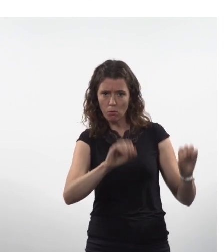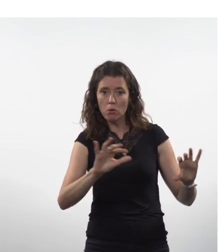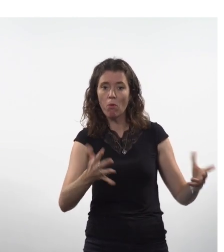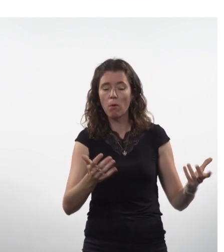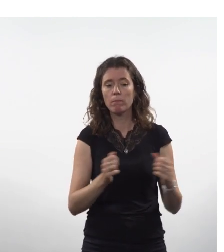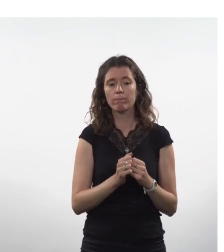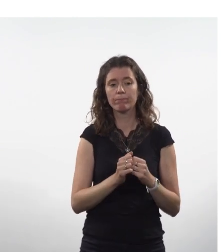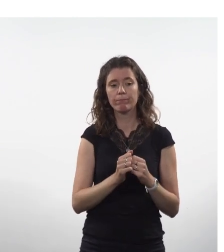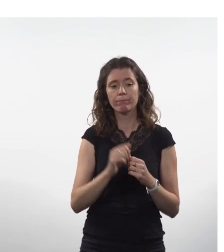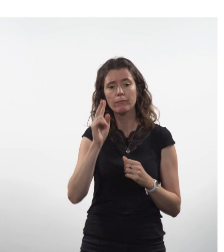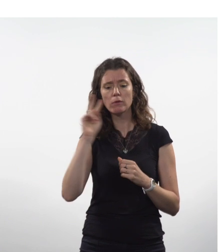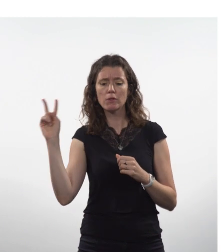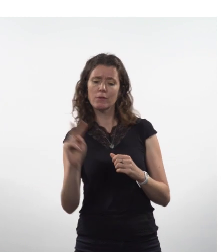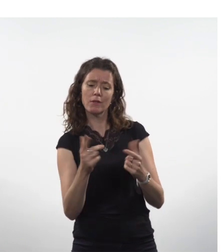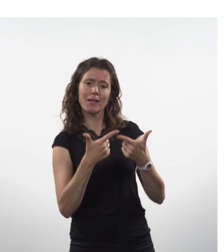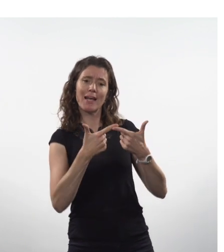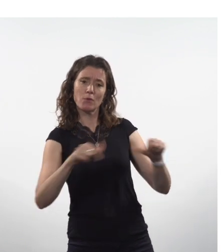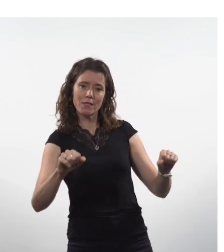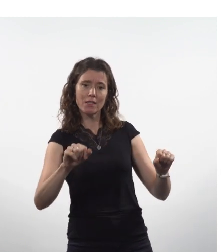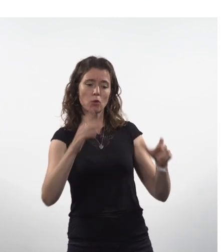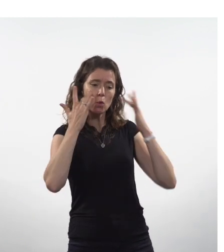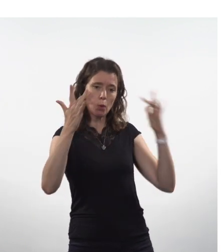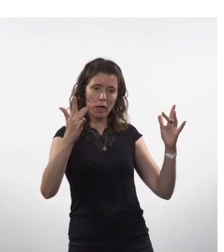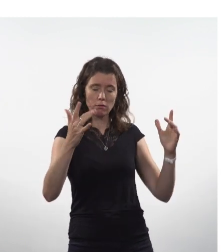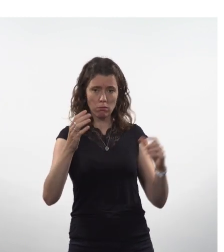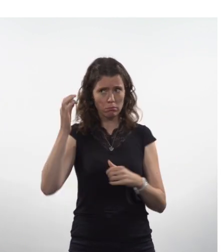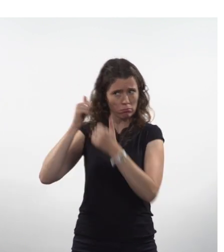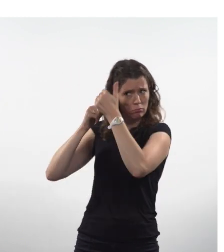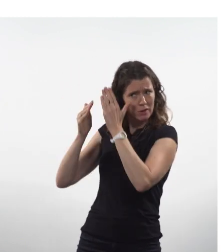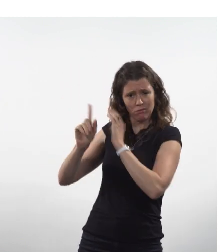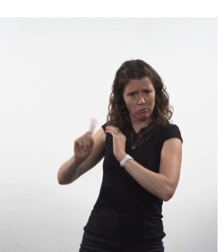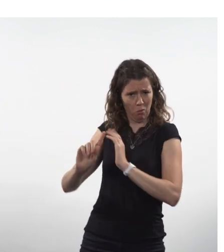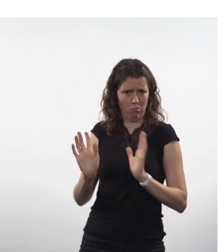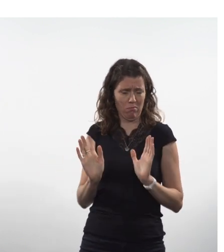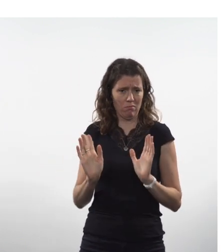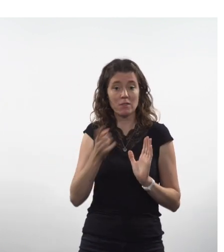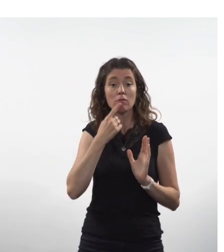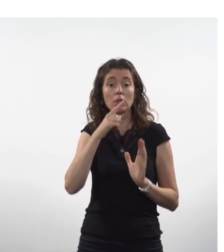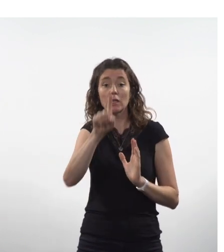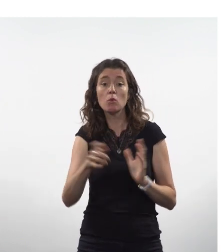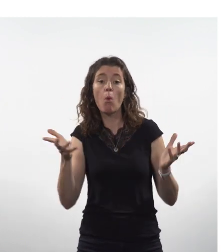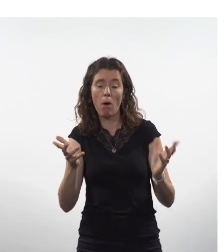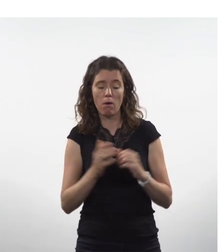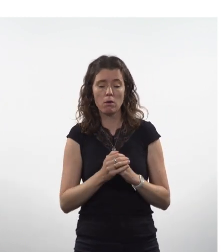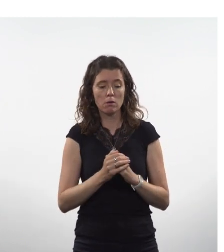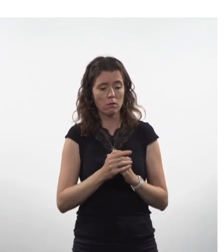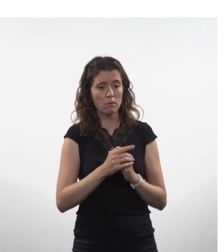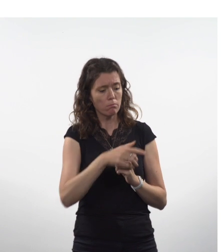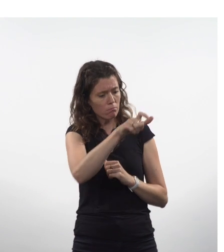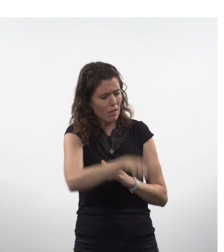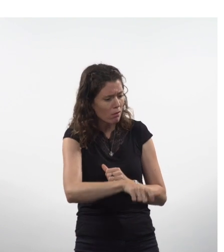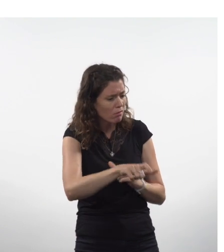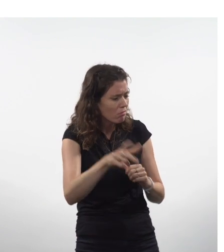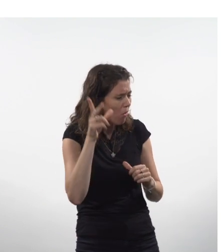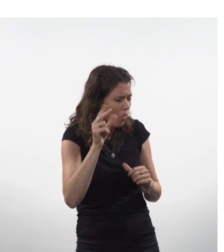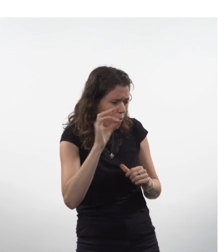était linguistique et culturelle et pas du tout auditive. C'est-à-dire que la question qui se posait, c'était pas comment entend